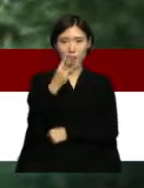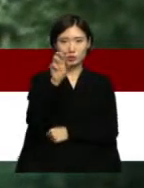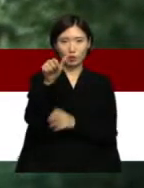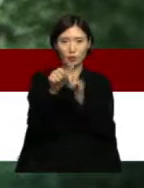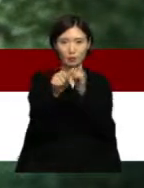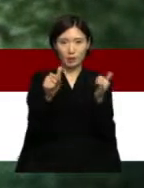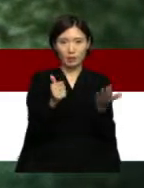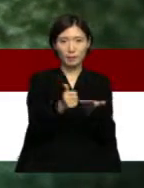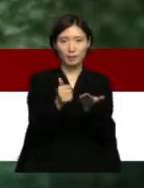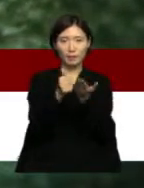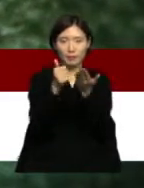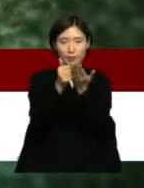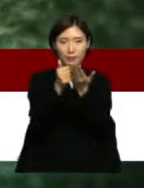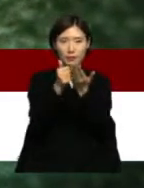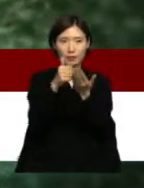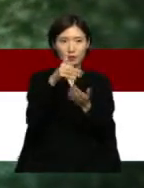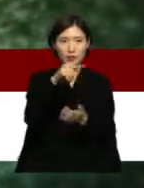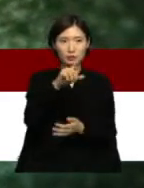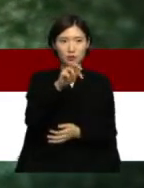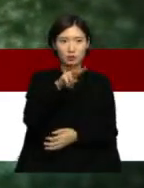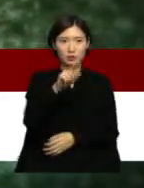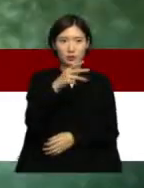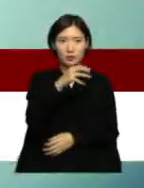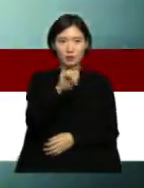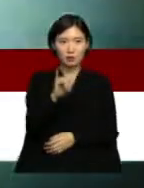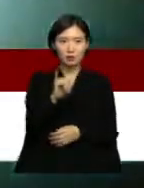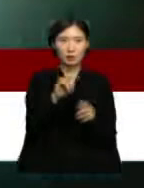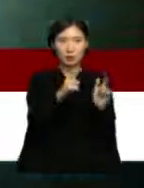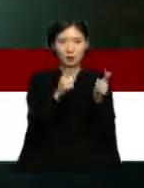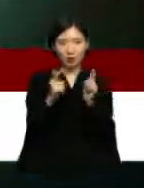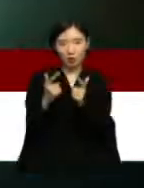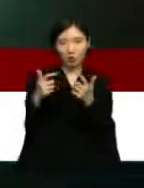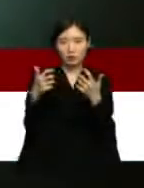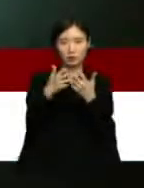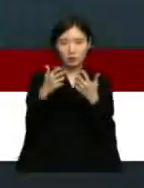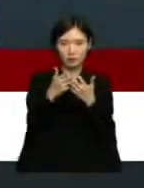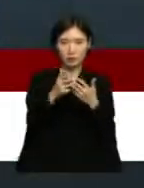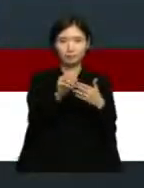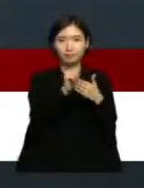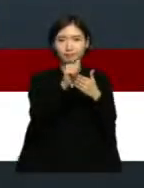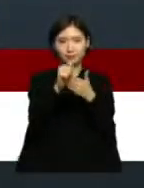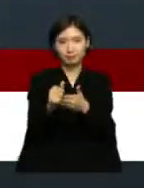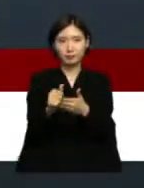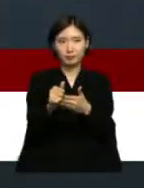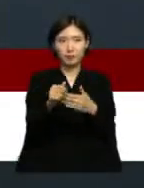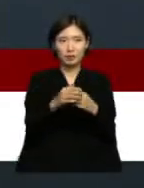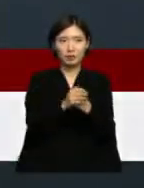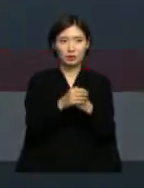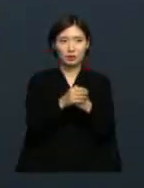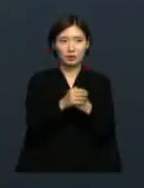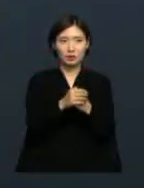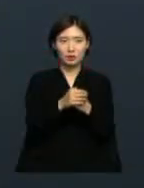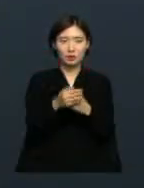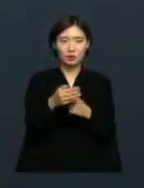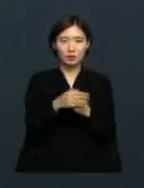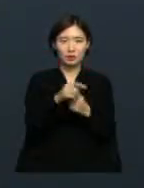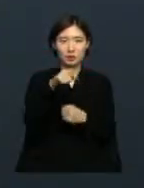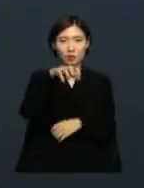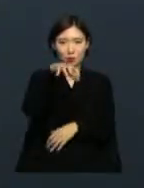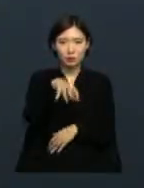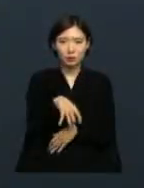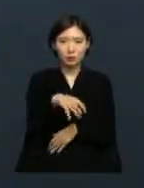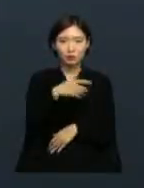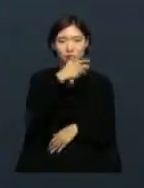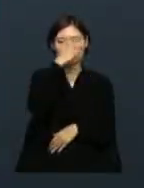명을 양성하고 청산리 대첩과 봉오동 전투를 이끌었습니다. 이들에게 서간도는 꿈과 눈물의